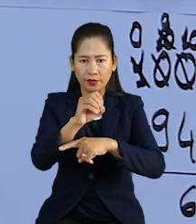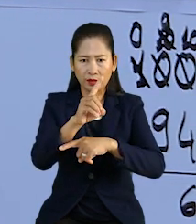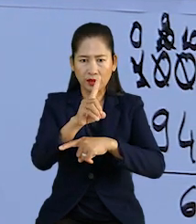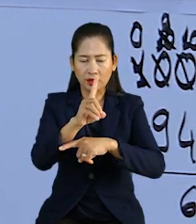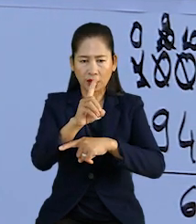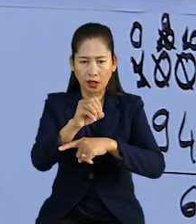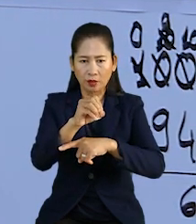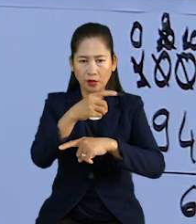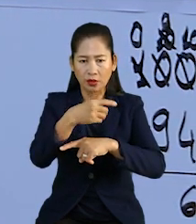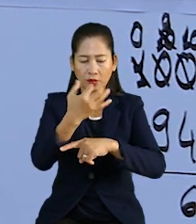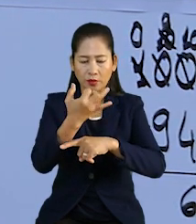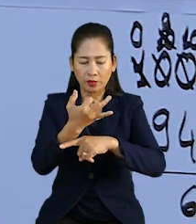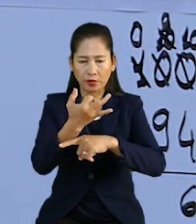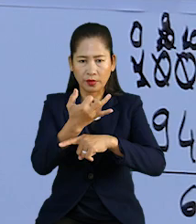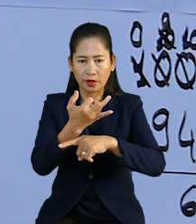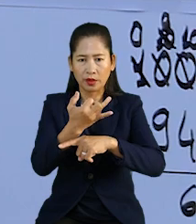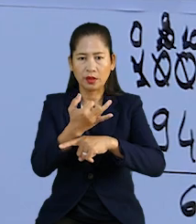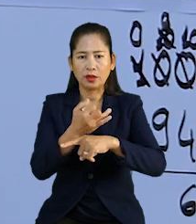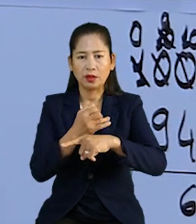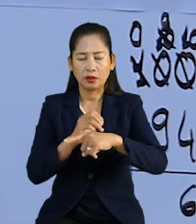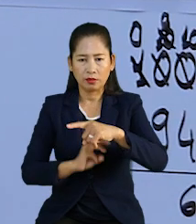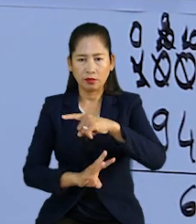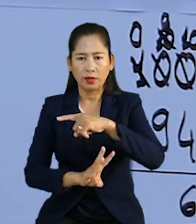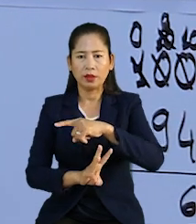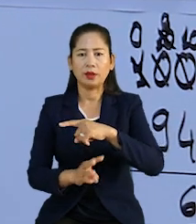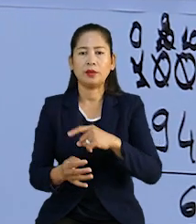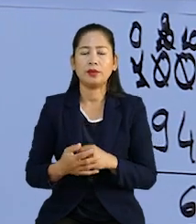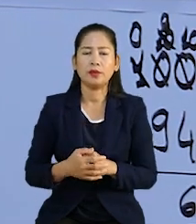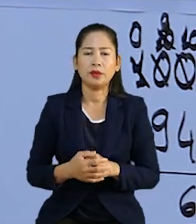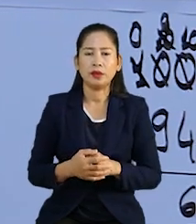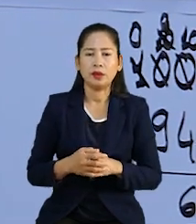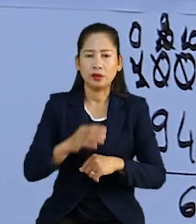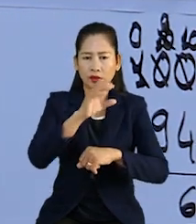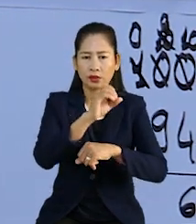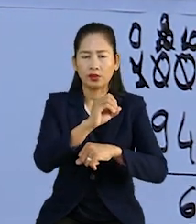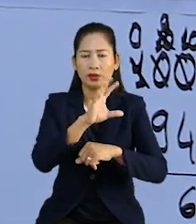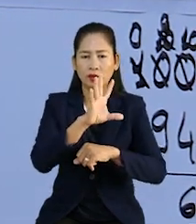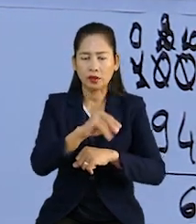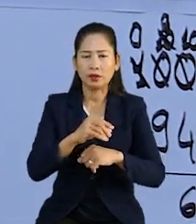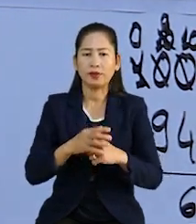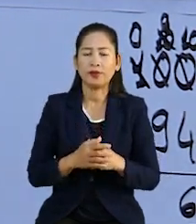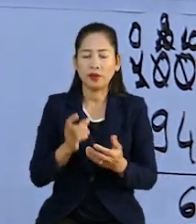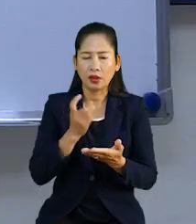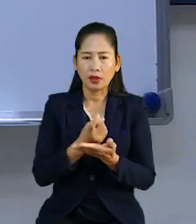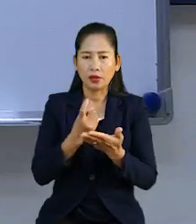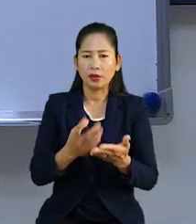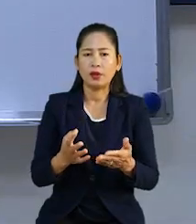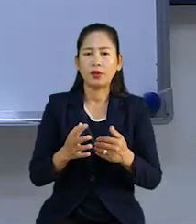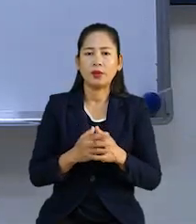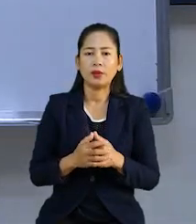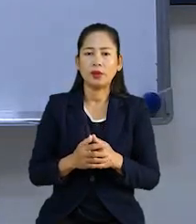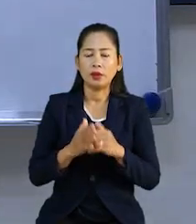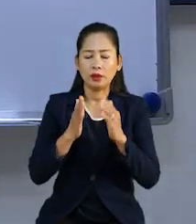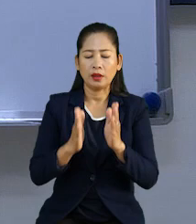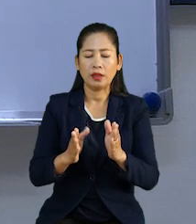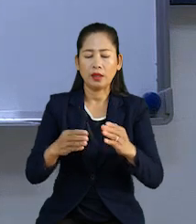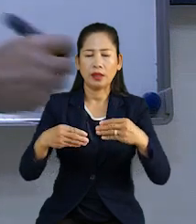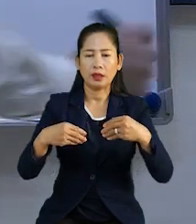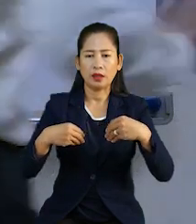chia, đọc, đọc đọ phạm phí nơi xó bầy sốn ít, ọ hầy, được chứ nét. Nẹ